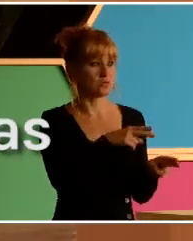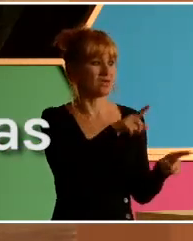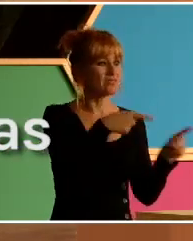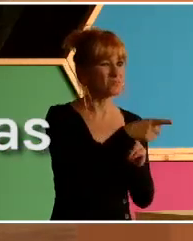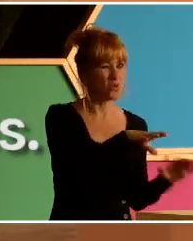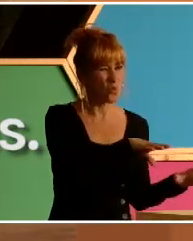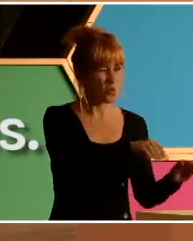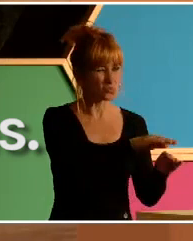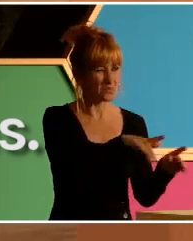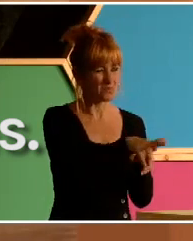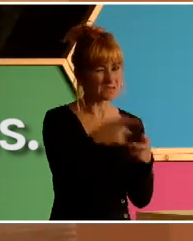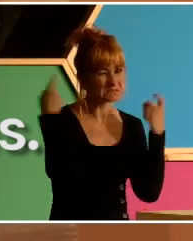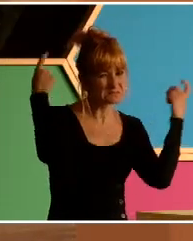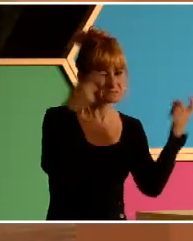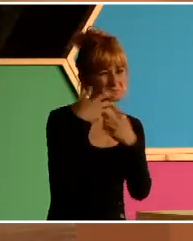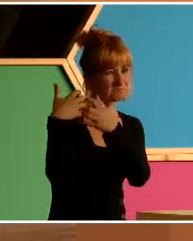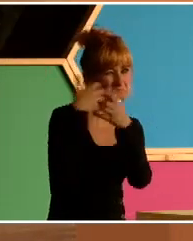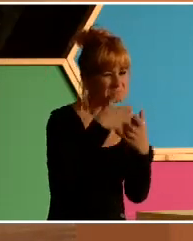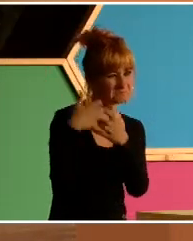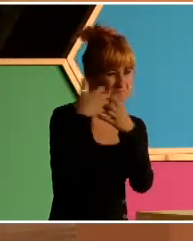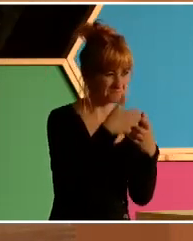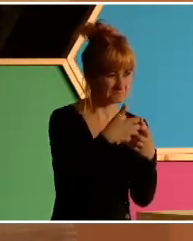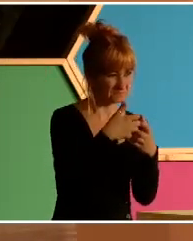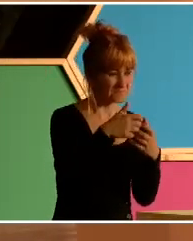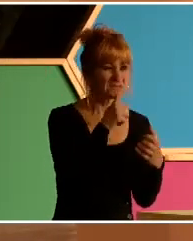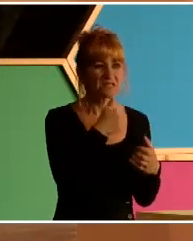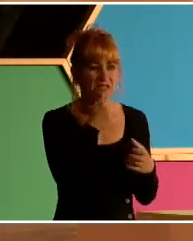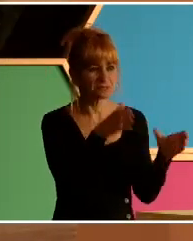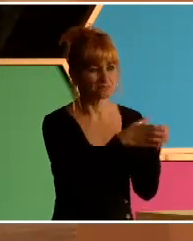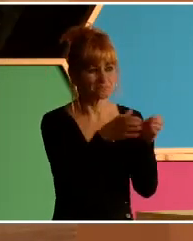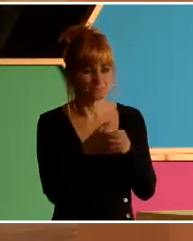intentar provocar baralles entre partits d'esquerres. Crec que és l'últim que necessita ara mateix aquest país.